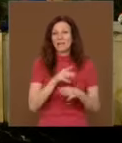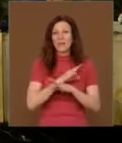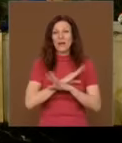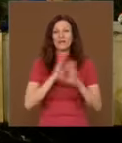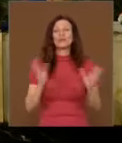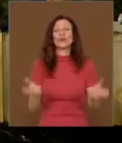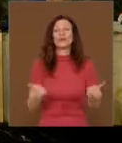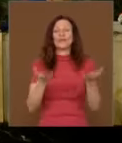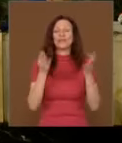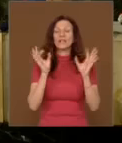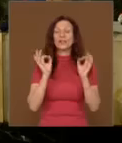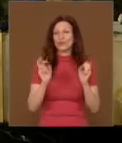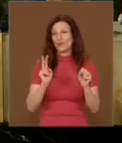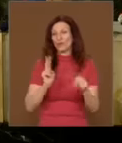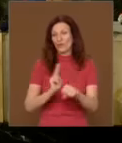тази първа част от